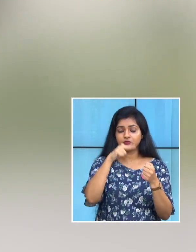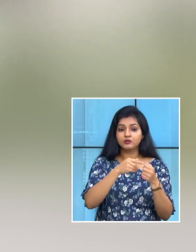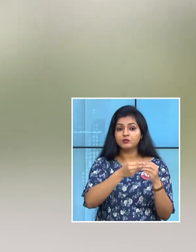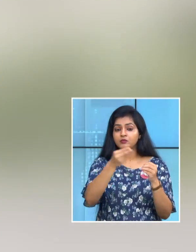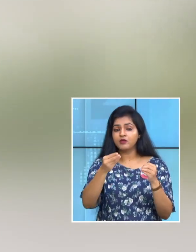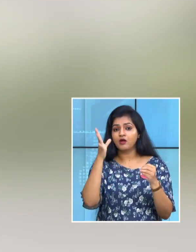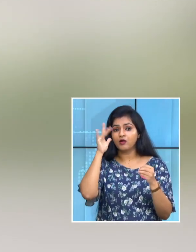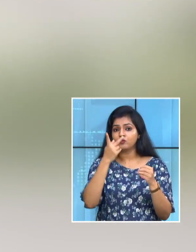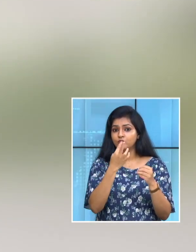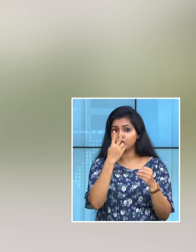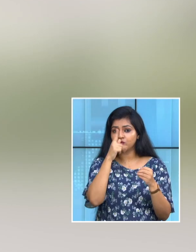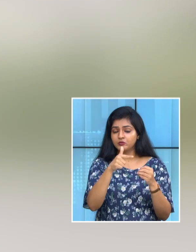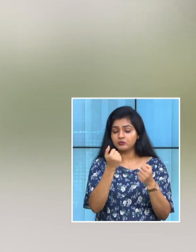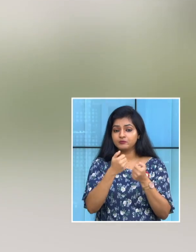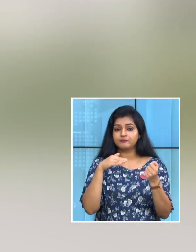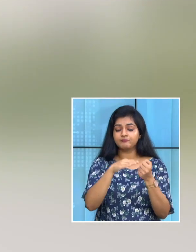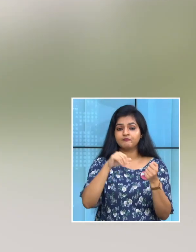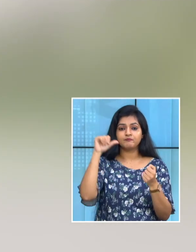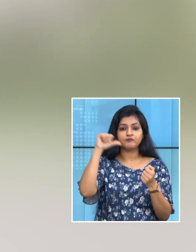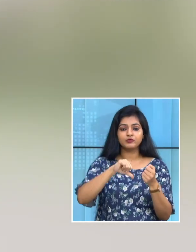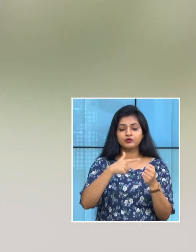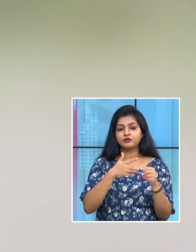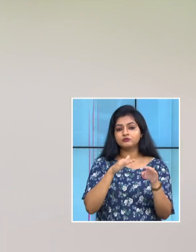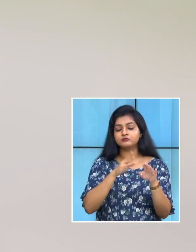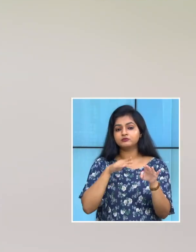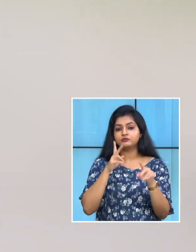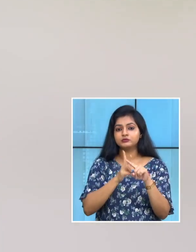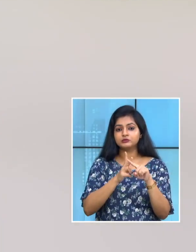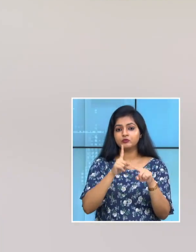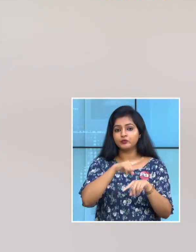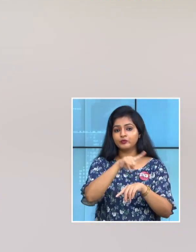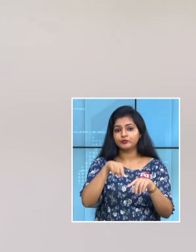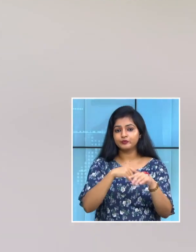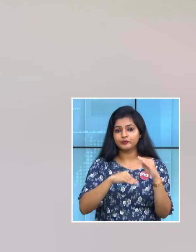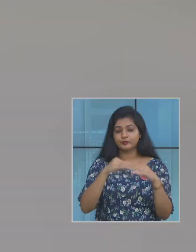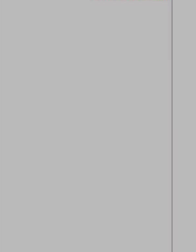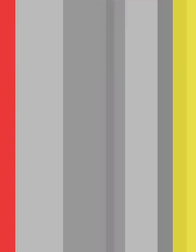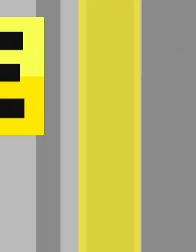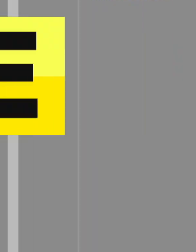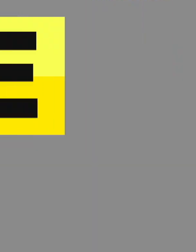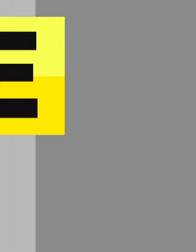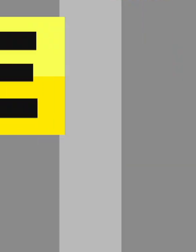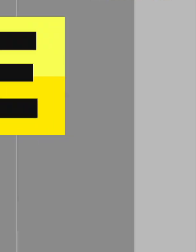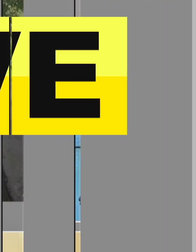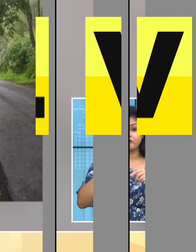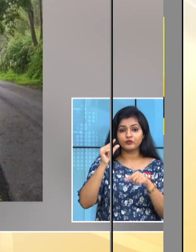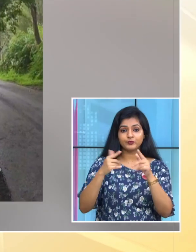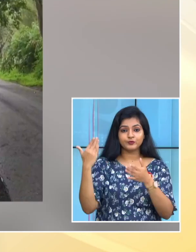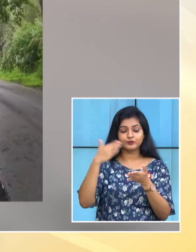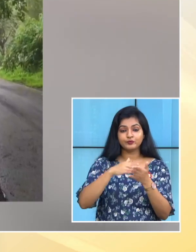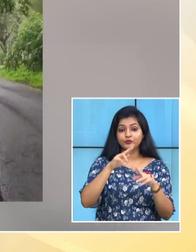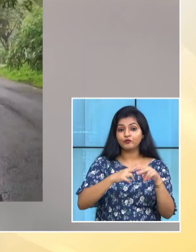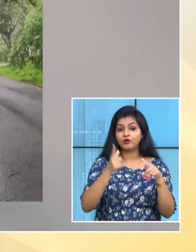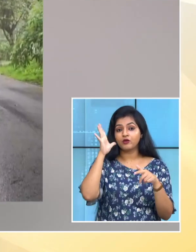കൂടി കണ്ടതോടുകൂടി വാഹനങ്ങൾ തീർത്തും കുടുങ്ങിക്കിടക്കുന്ന ഒരു സാഹചര്യമായിരുന്നു. പിന്നീട് ഈ വനംവകുപ്പ് ഉദ്യോഗസ്ഥരെത്തി ആനയെ കാട് കയറ്റിയതിനു ശേഷമാണ്